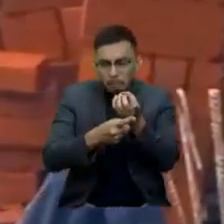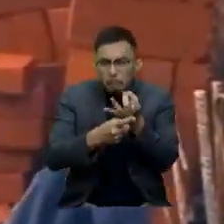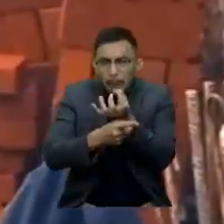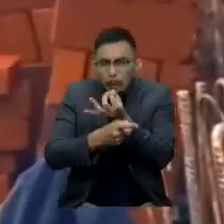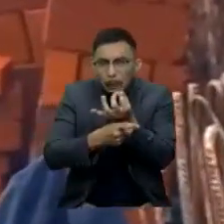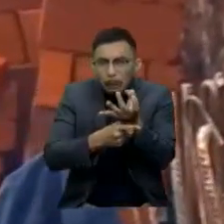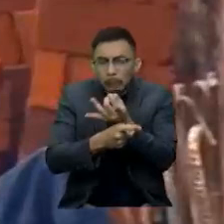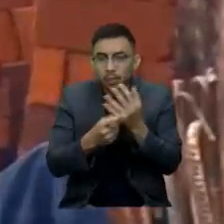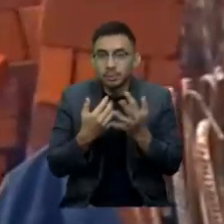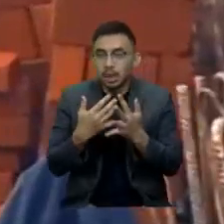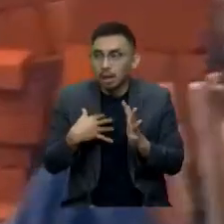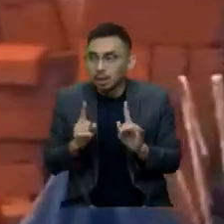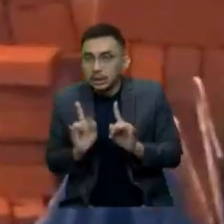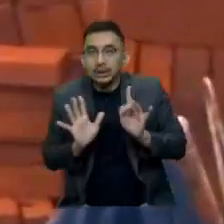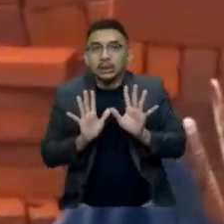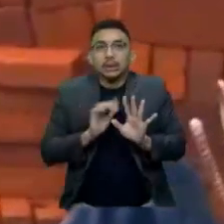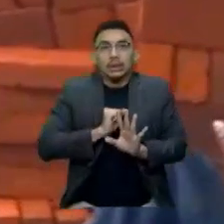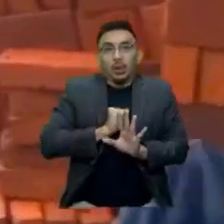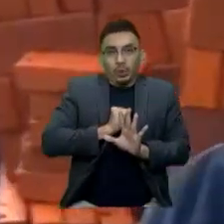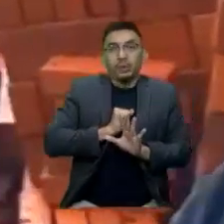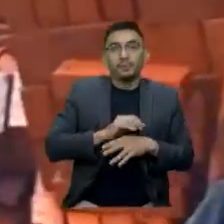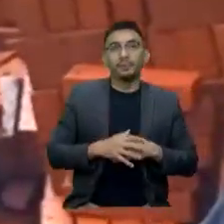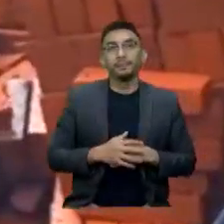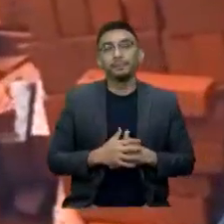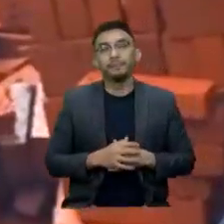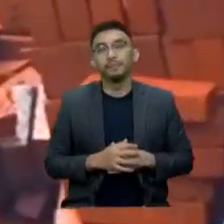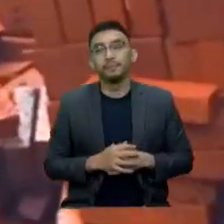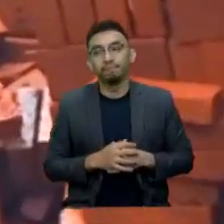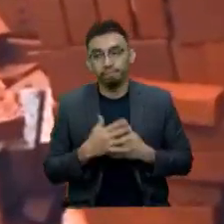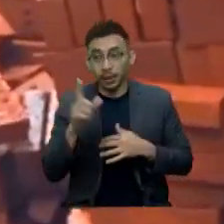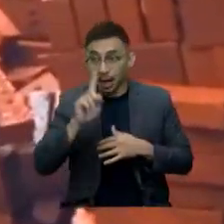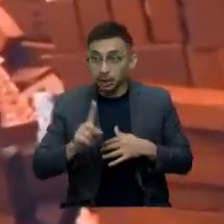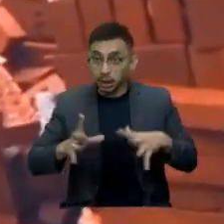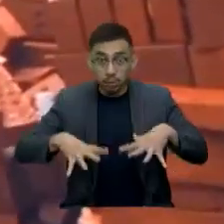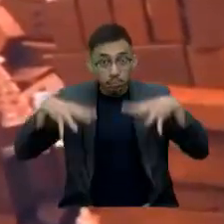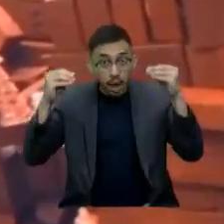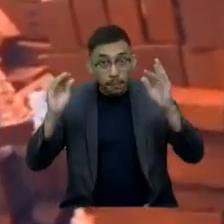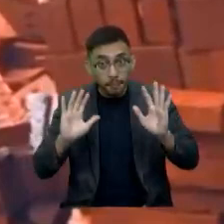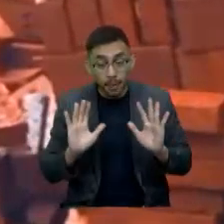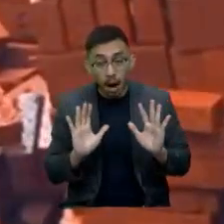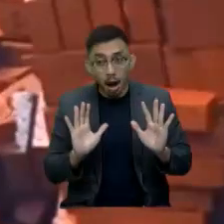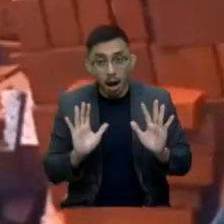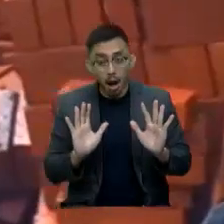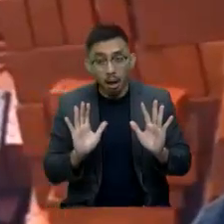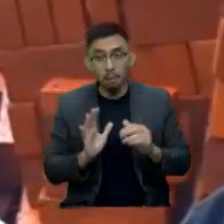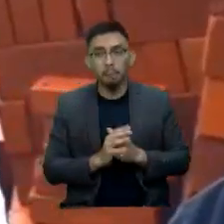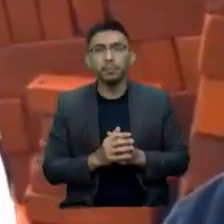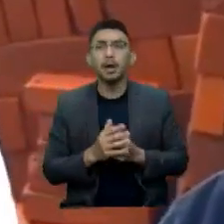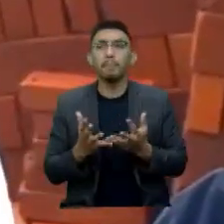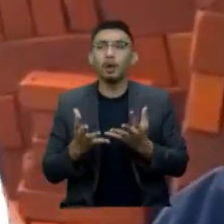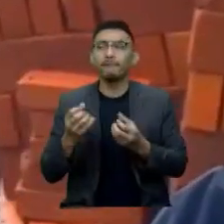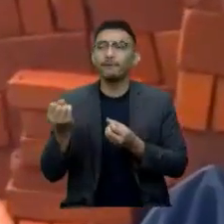apinya jadi saat ini ini PS tep Pi yang